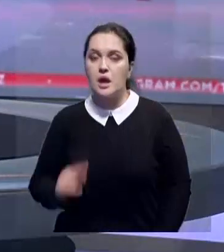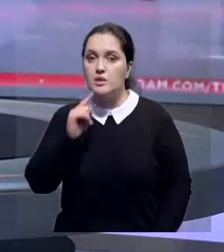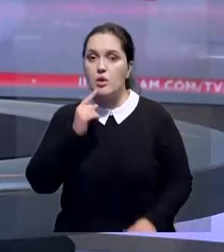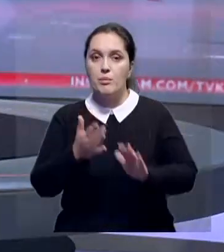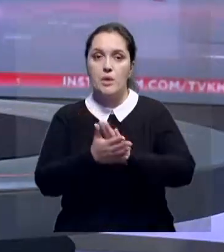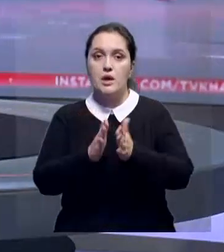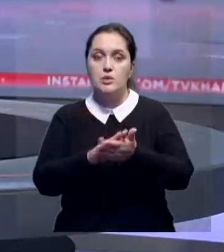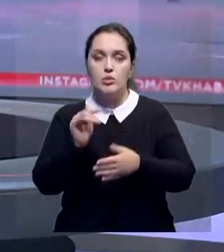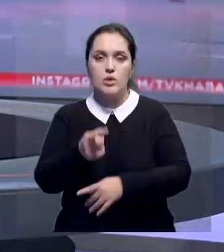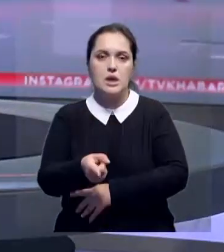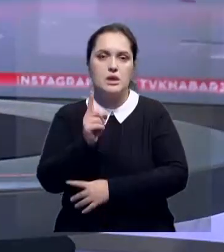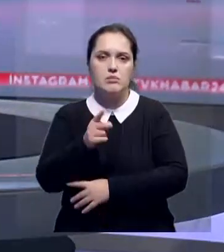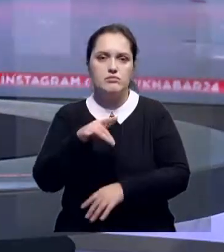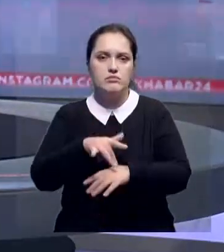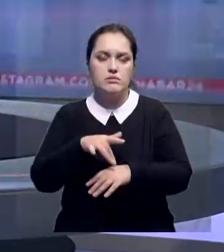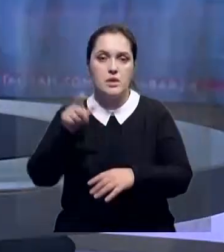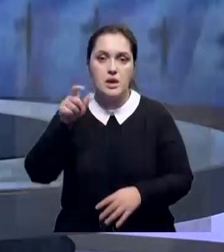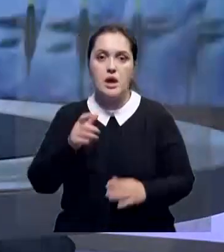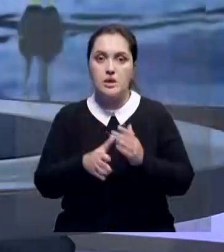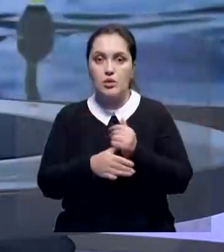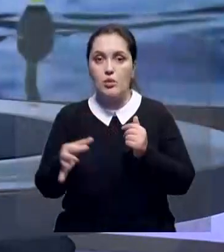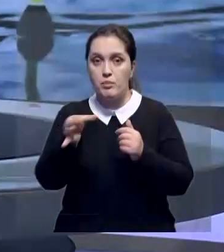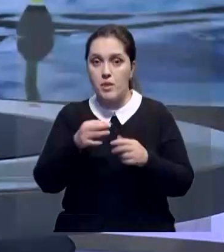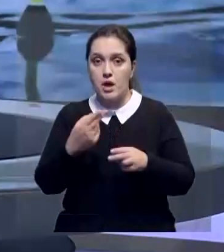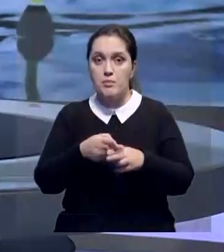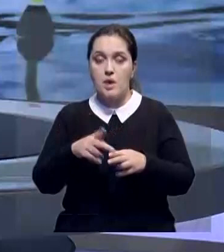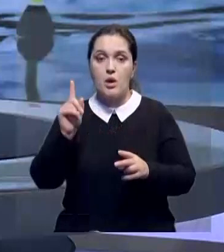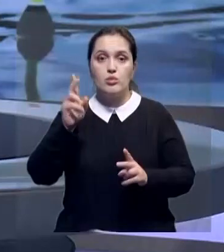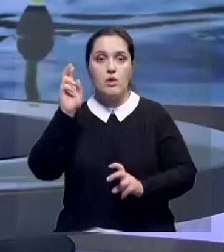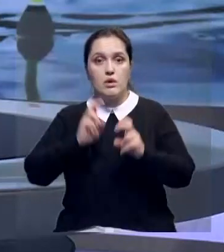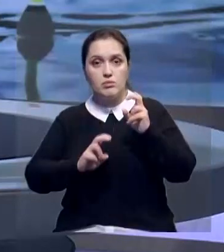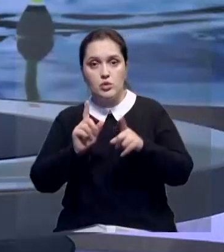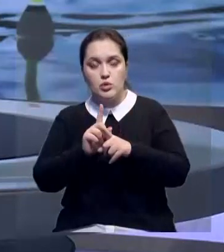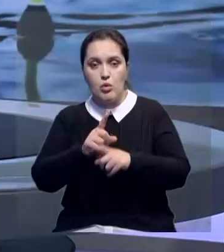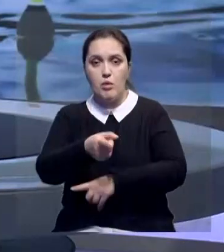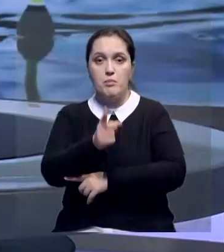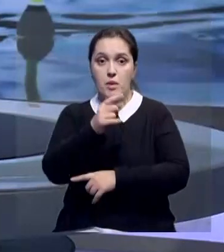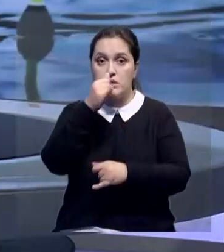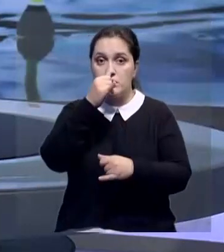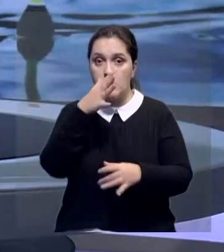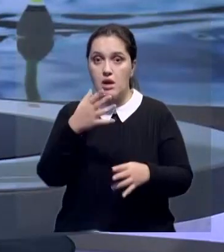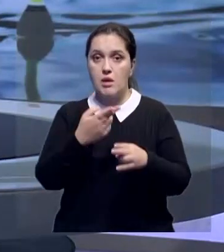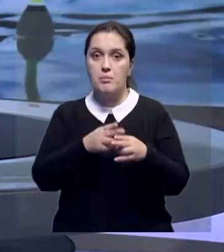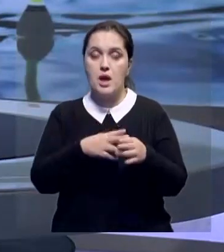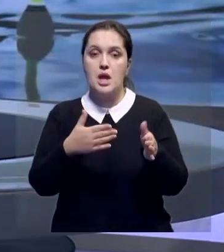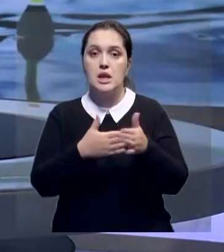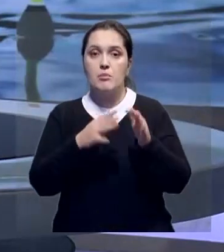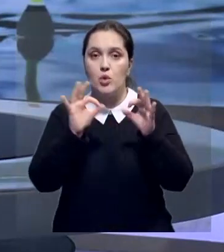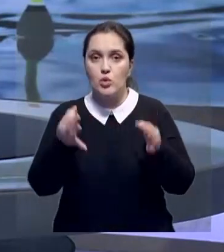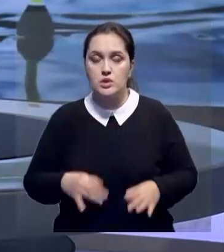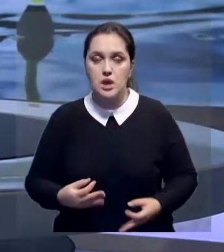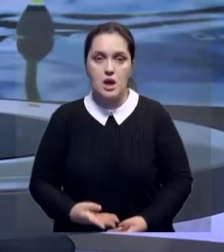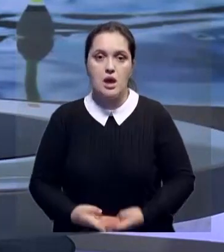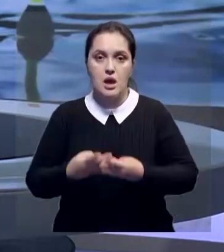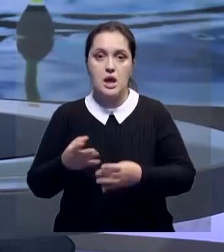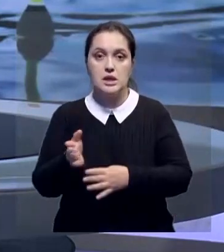В затруднительном положении оказались рыбаки Тырауской области. Промысловые предприятия не могут освоить осенний лимит по вылову